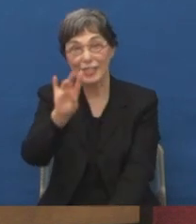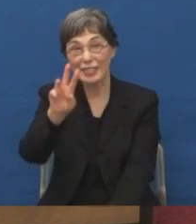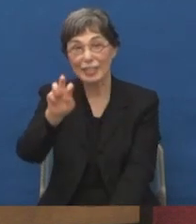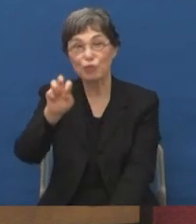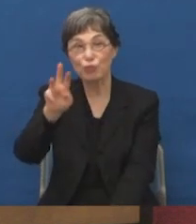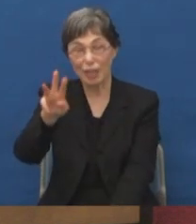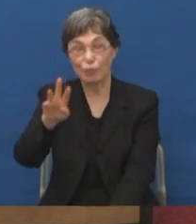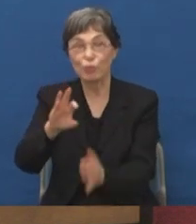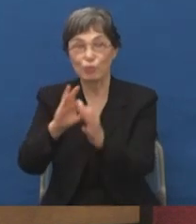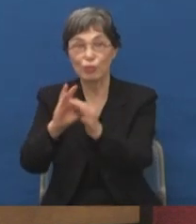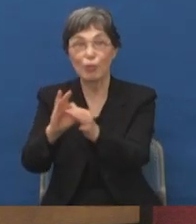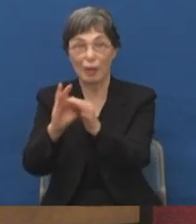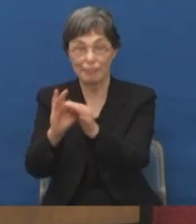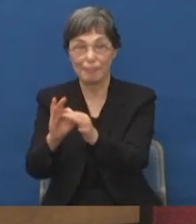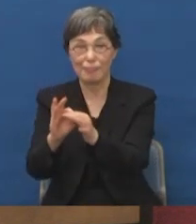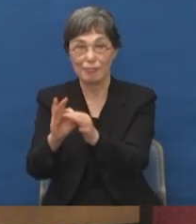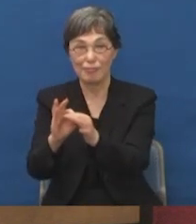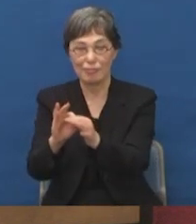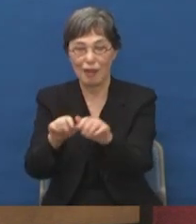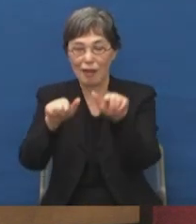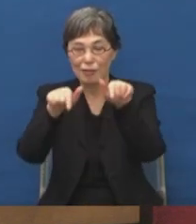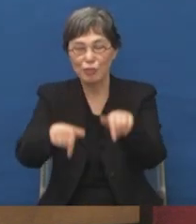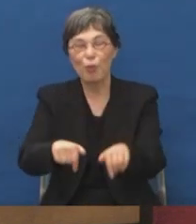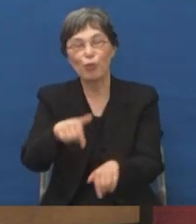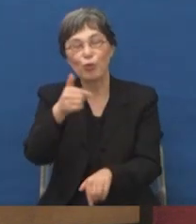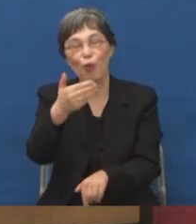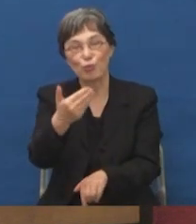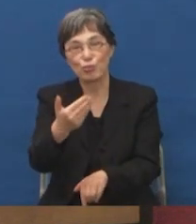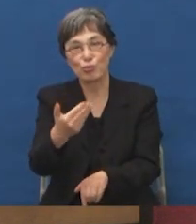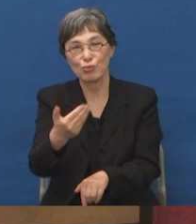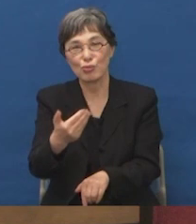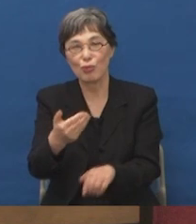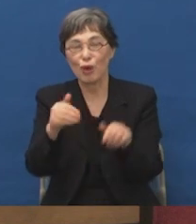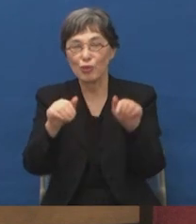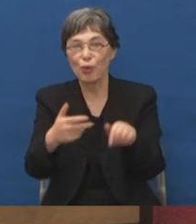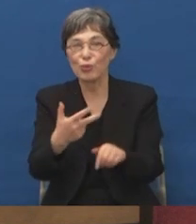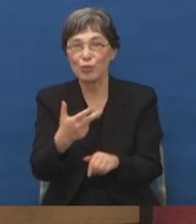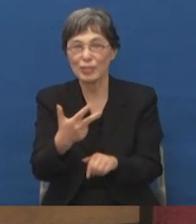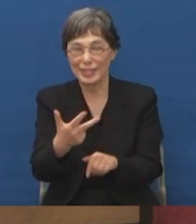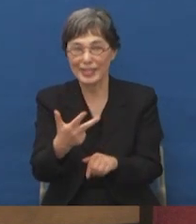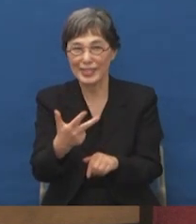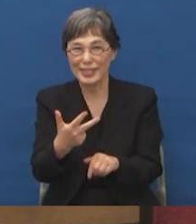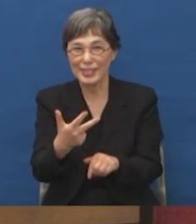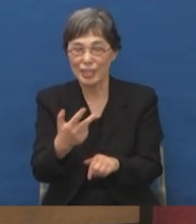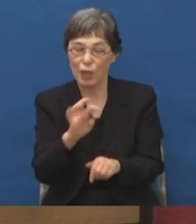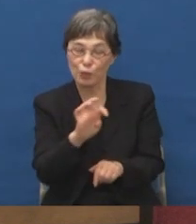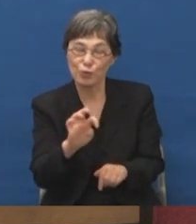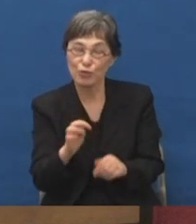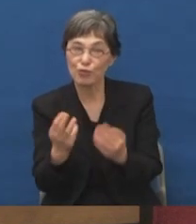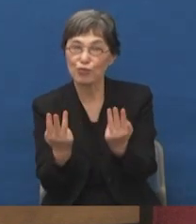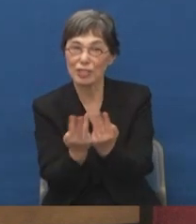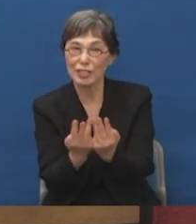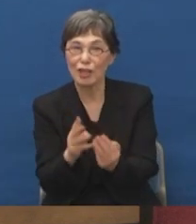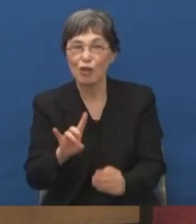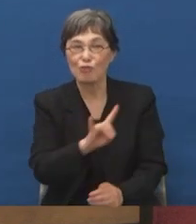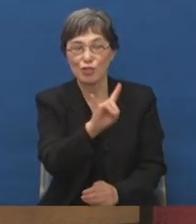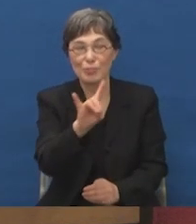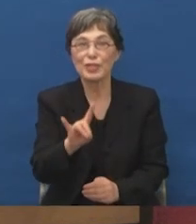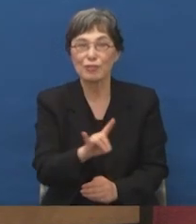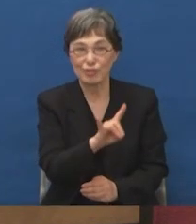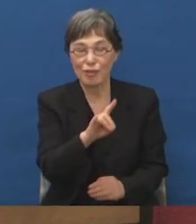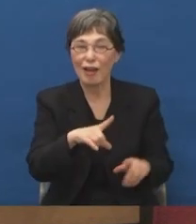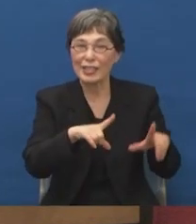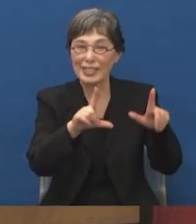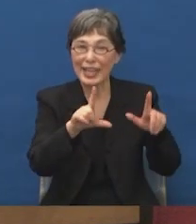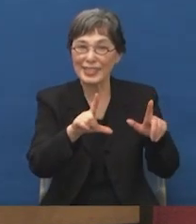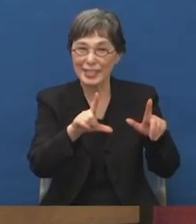号については、下京区の京都市菊浜短期入所施設の40名、伏見区の京都市東高瀬